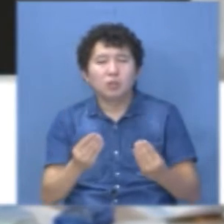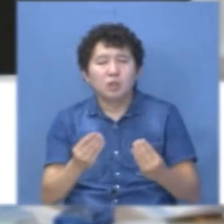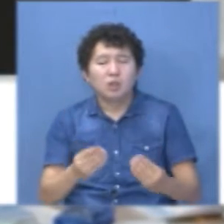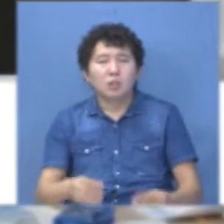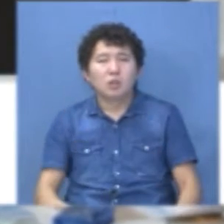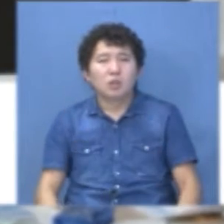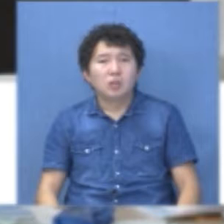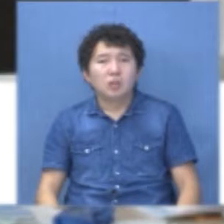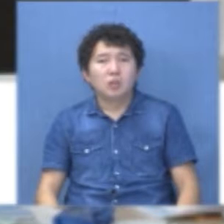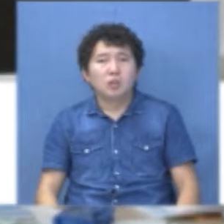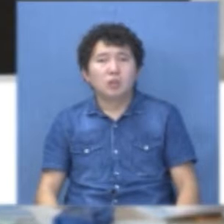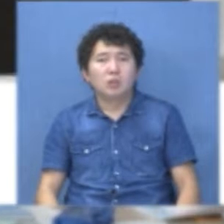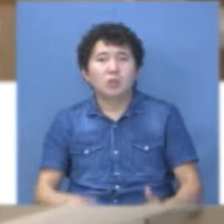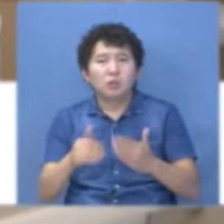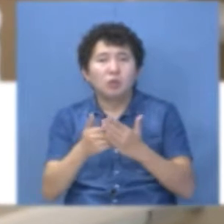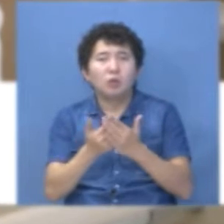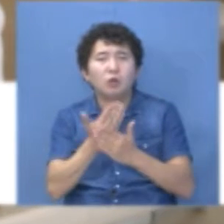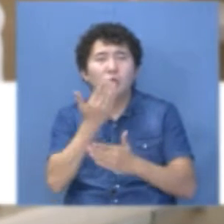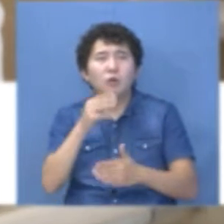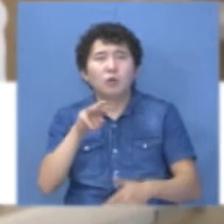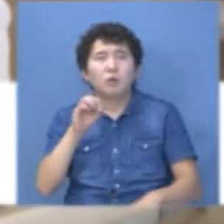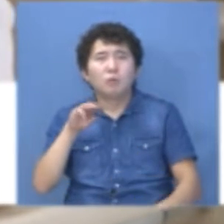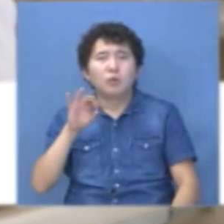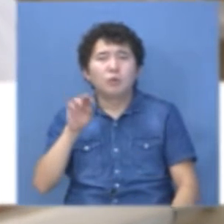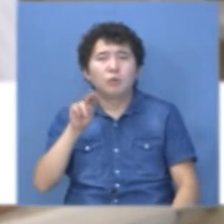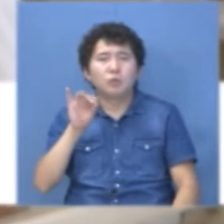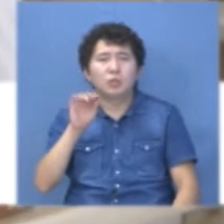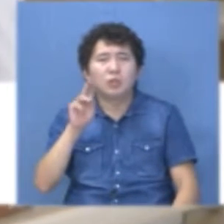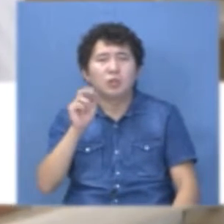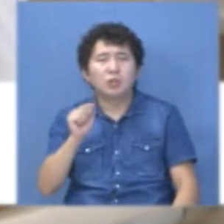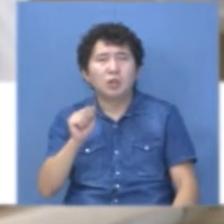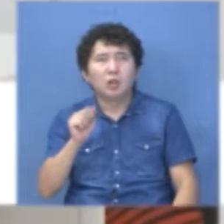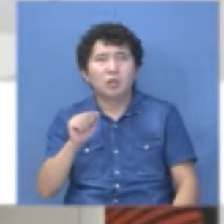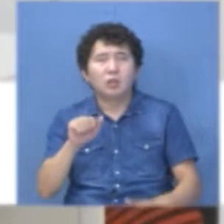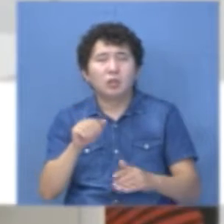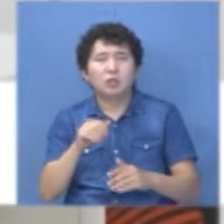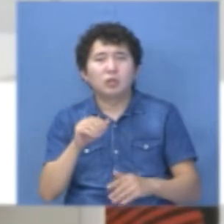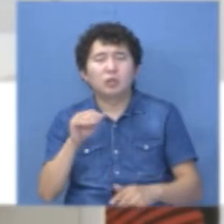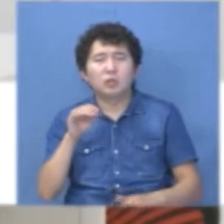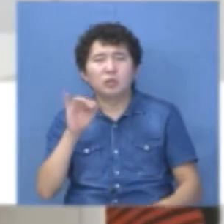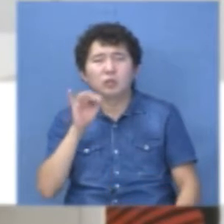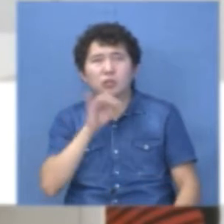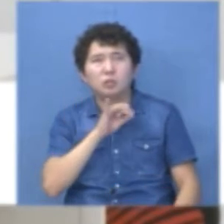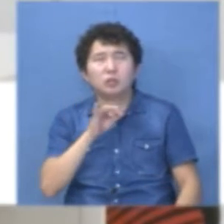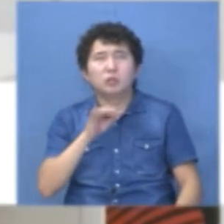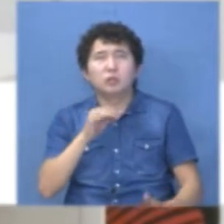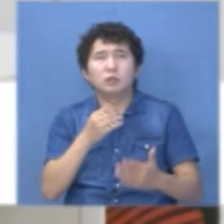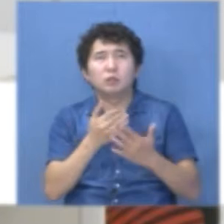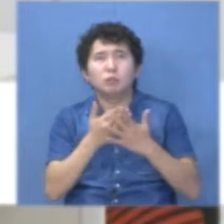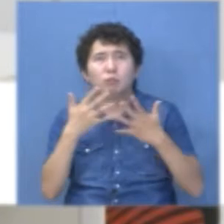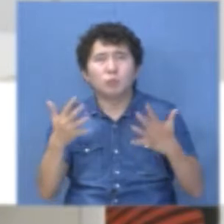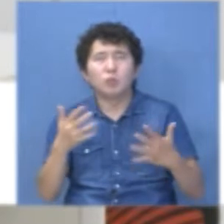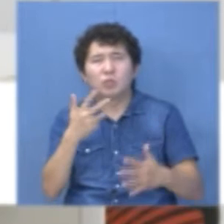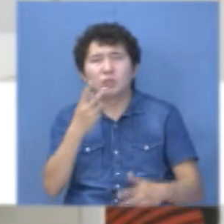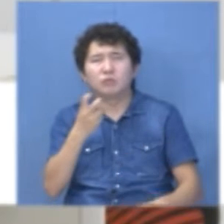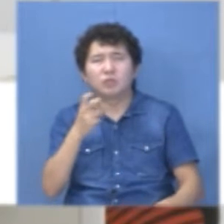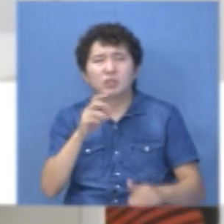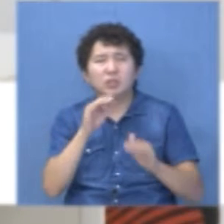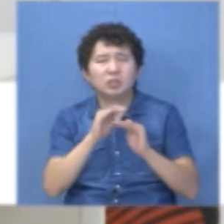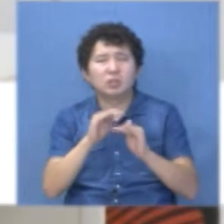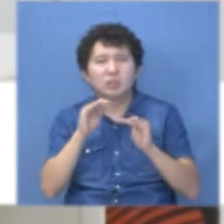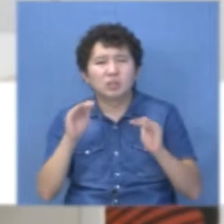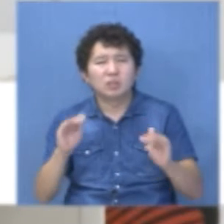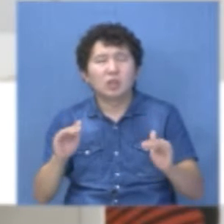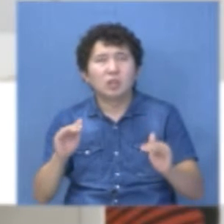қойдың нәтижесінде жаңа методикамен оқып, мол тәжірибе алу мүмкіндігіне ие болмақ. 200-ге жуық бала тәлім алып жатқан білім ордасының